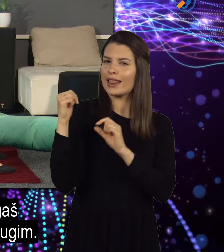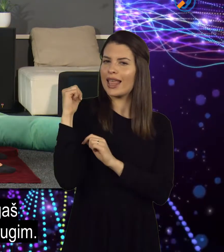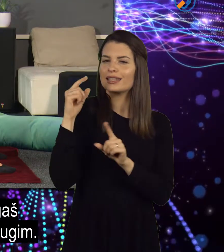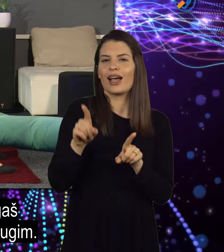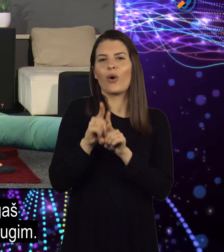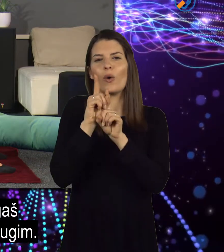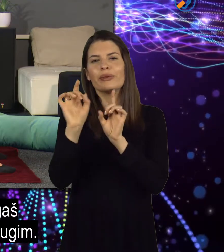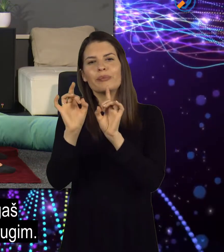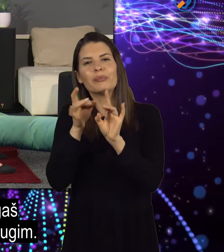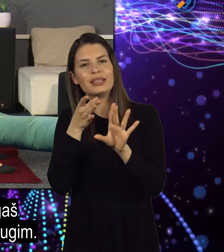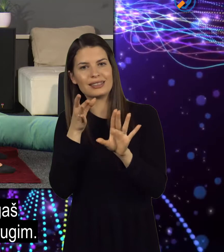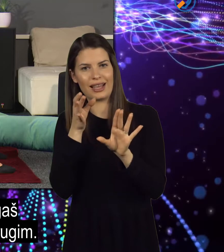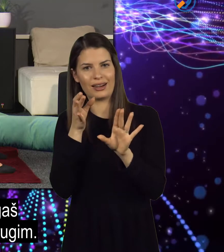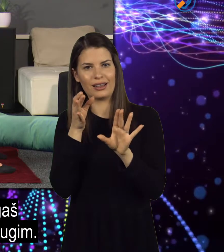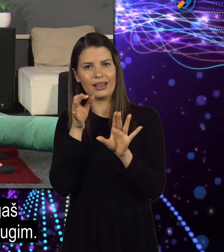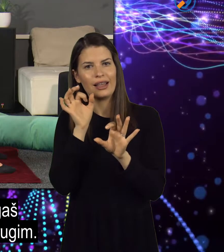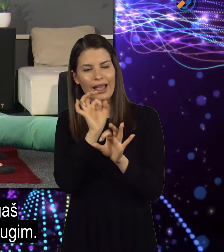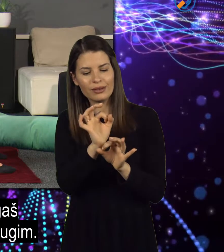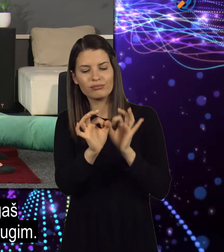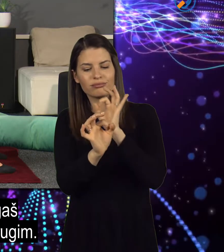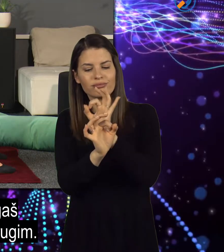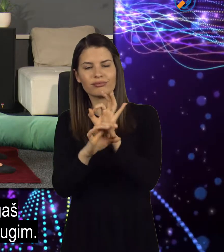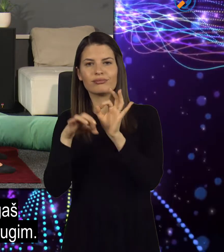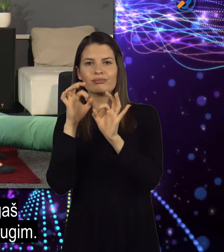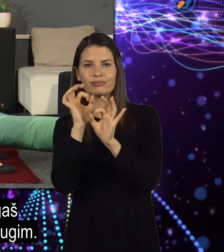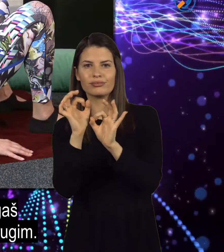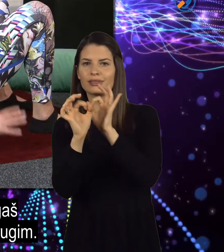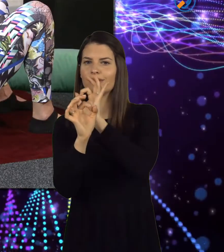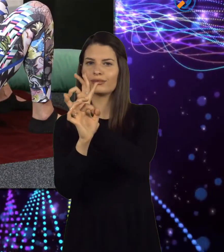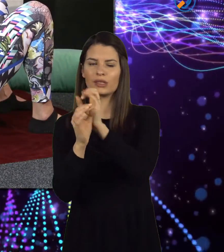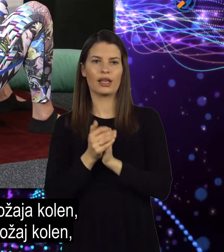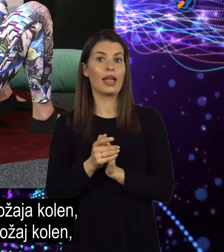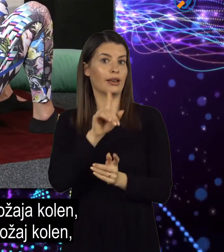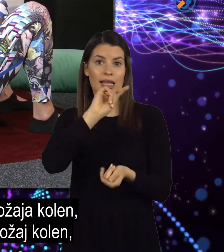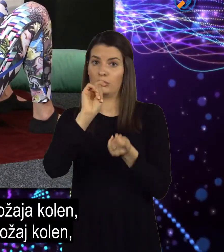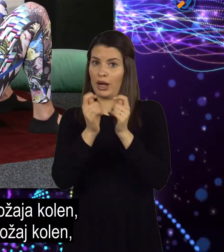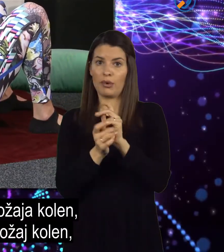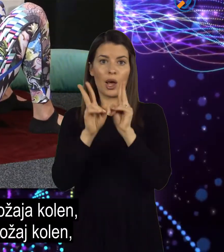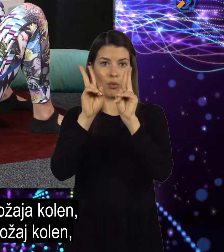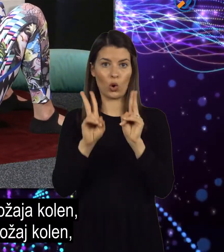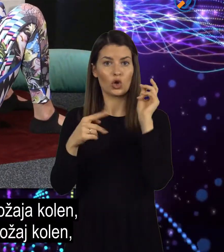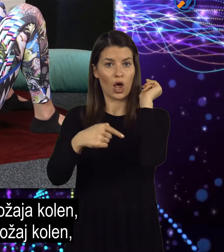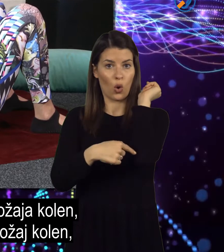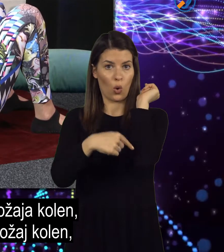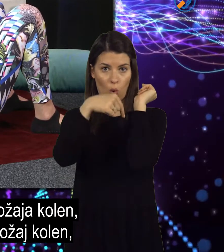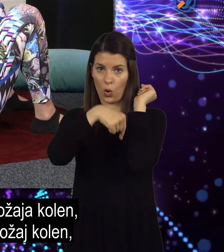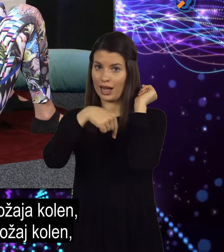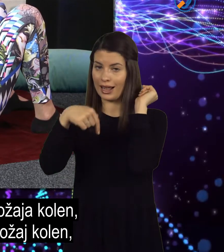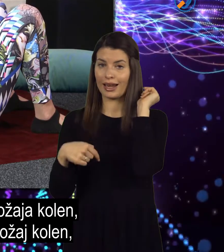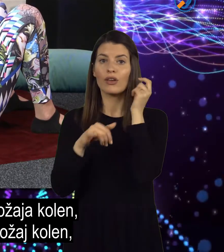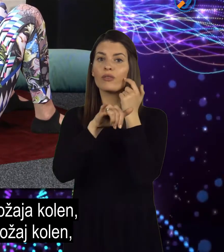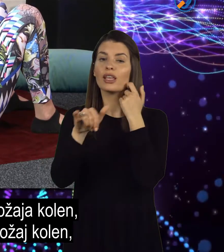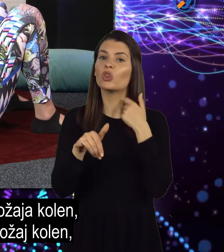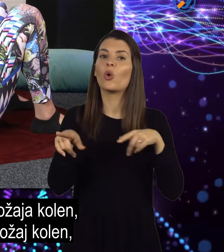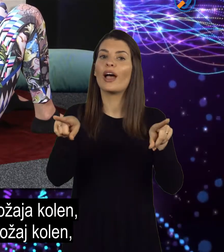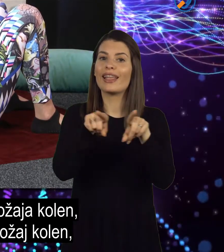ki jih zlagaš enega za drugim. Ne spreminjaj položaja kolen, ves čas je